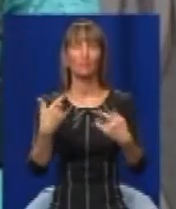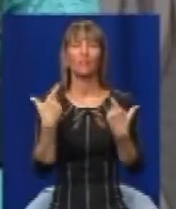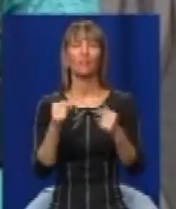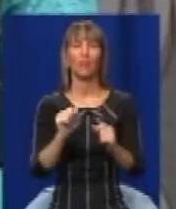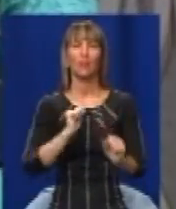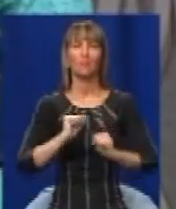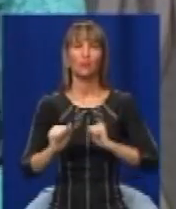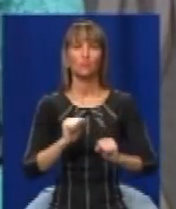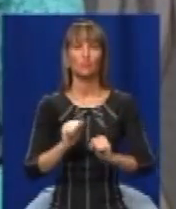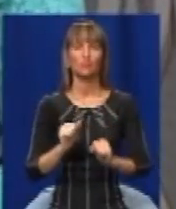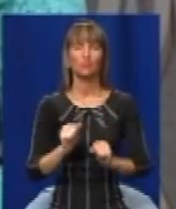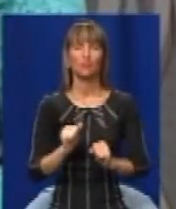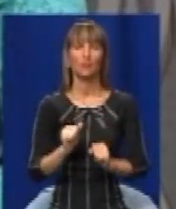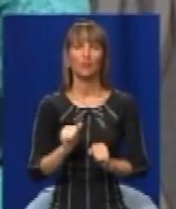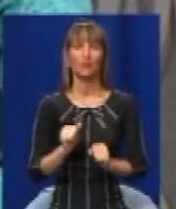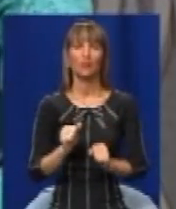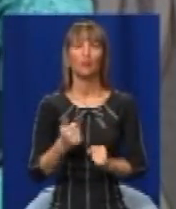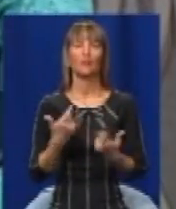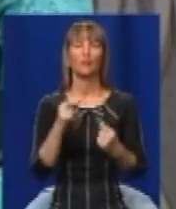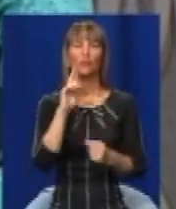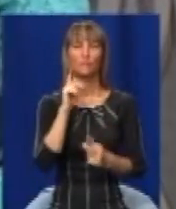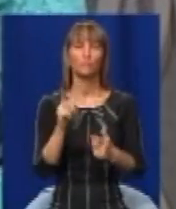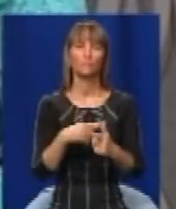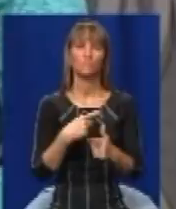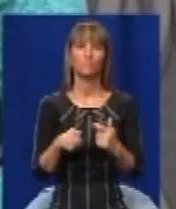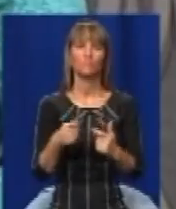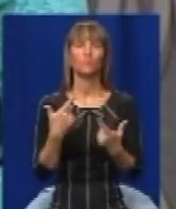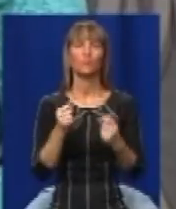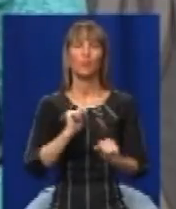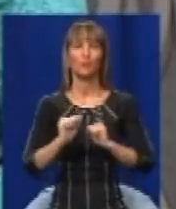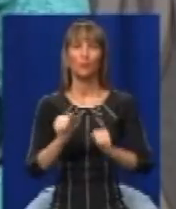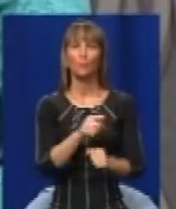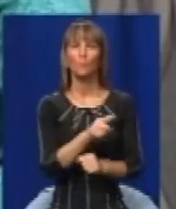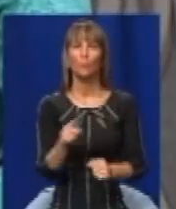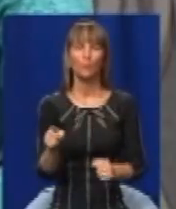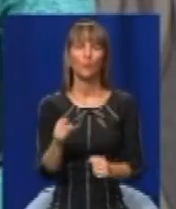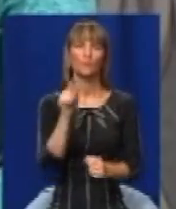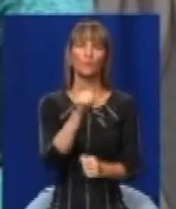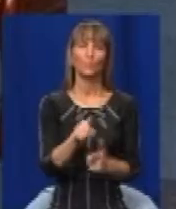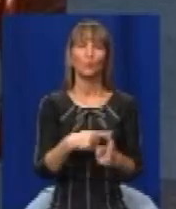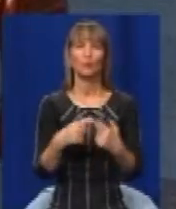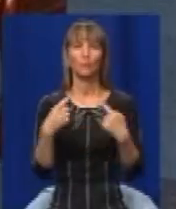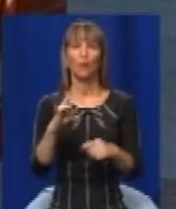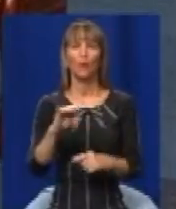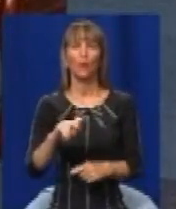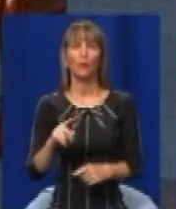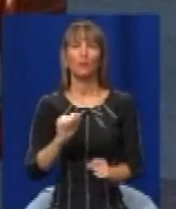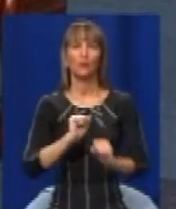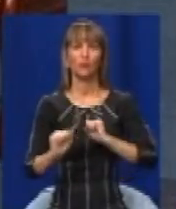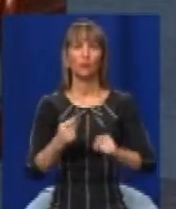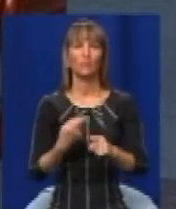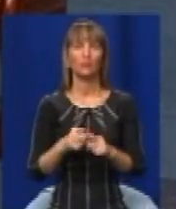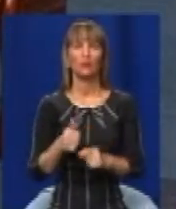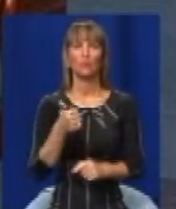режисер налажав, або де режисер там помилився, або навпаки, де режисер підкреслив ту чи іншу, наприклад, роль. Тобто режисер – це дійсно така